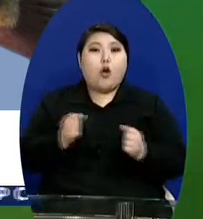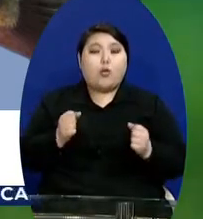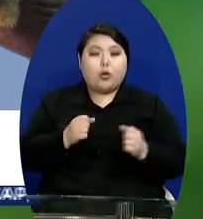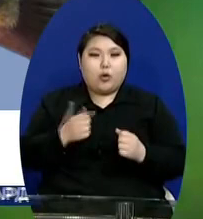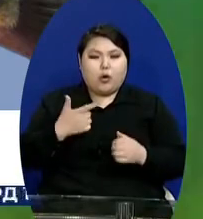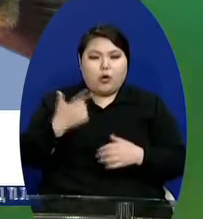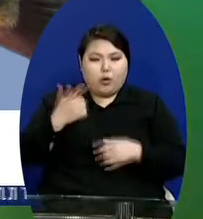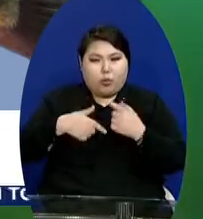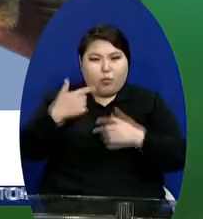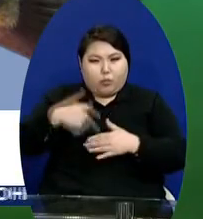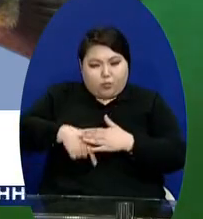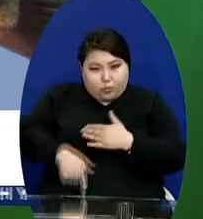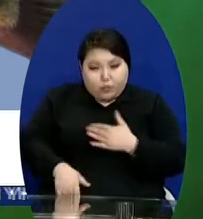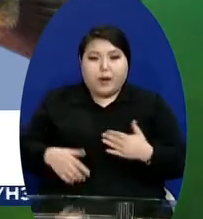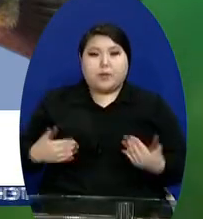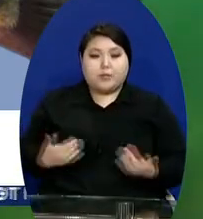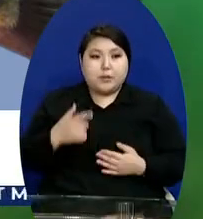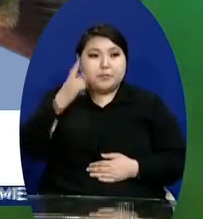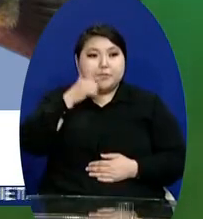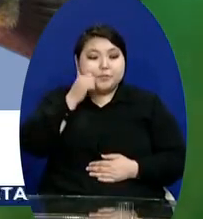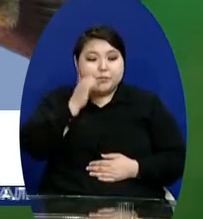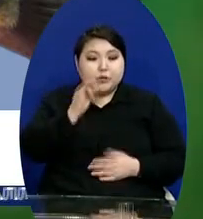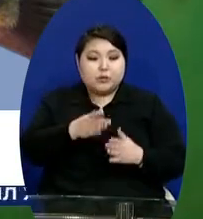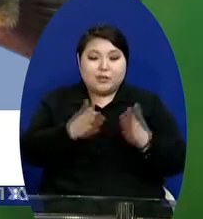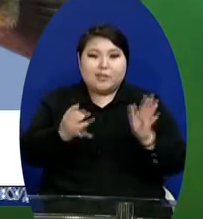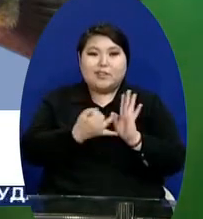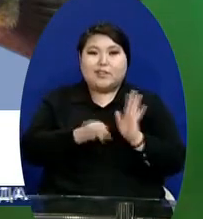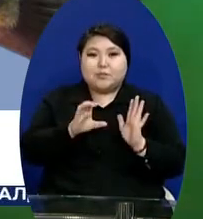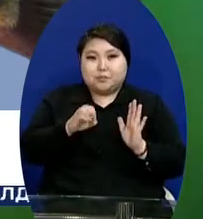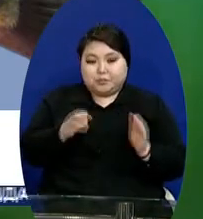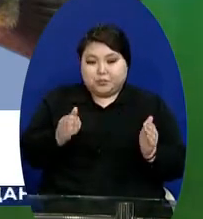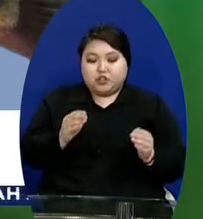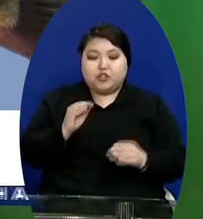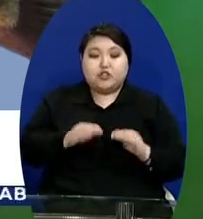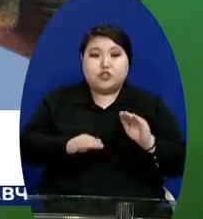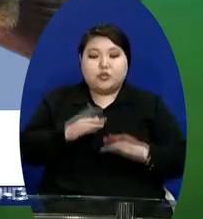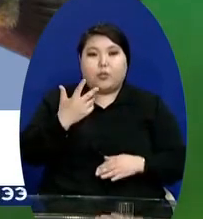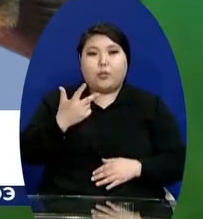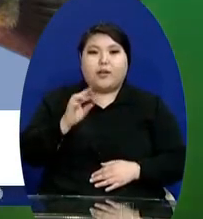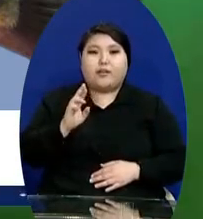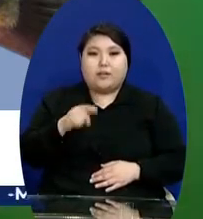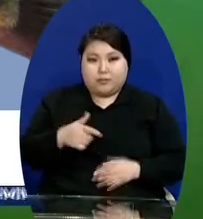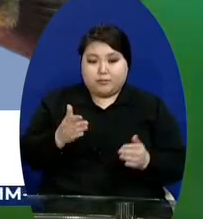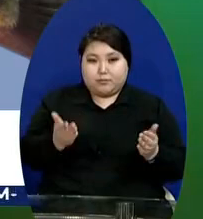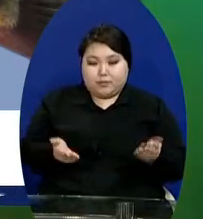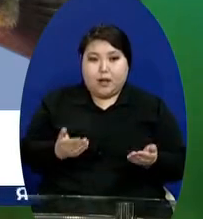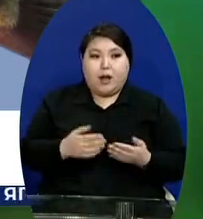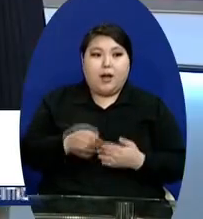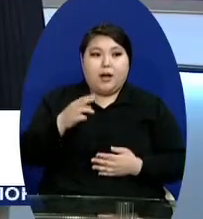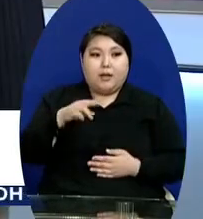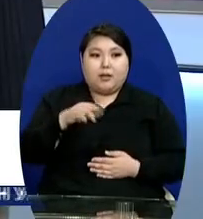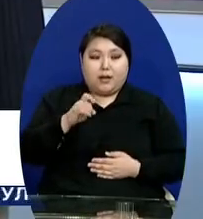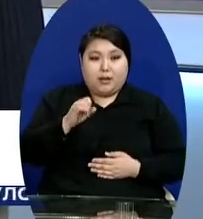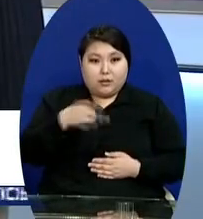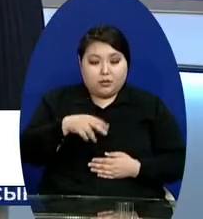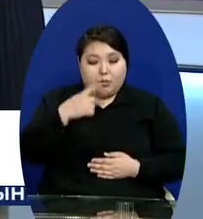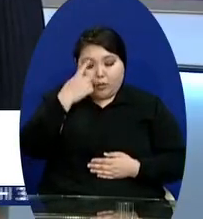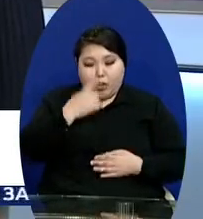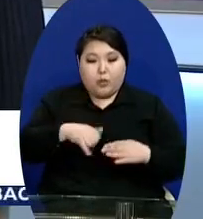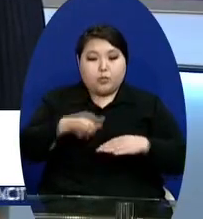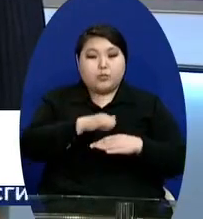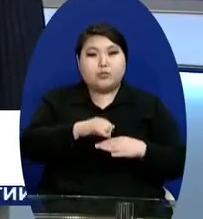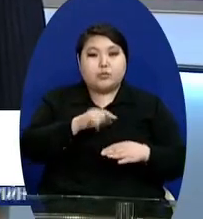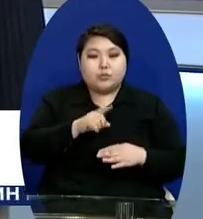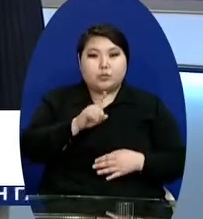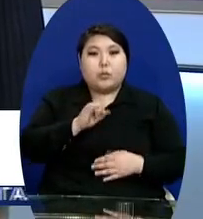нуурын гүн хэсэгт амьдардаг юм байна. За биеийн урт нь гэх юм бол 70 см, за жин нь 3 кг-д хүрдэг. Харин дархцын хувьдаа Монгол орон цөм нутагт